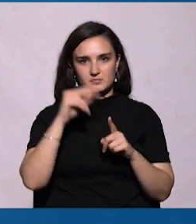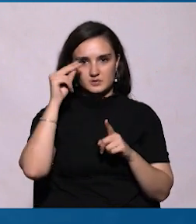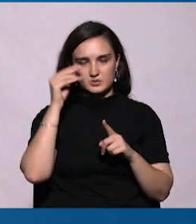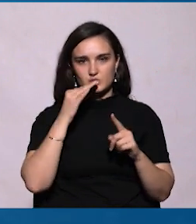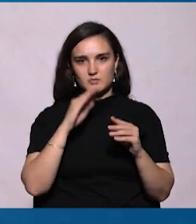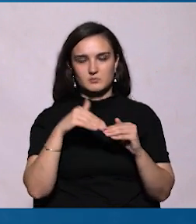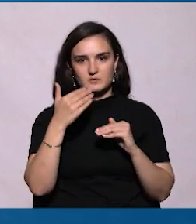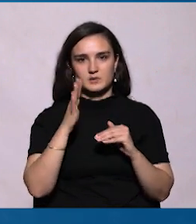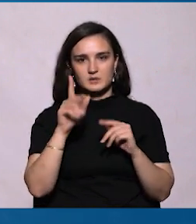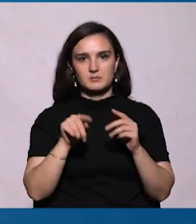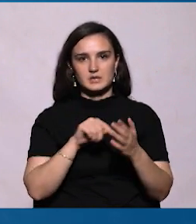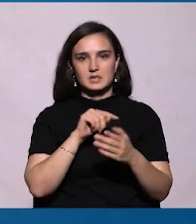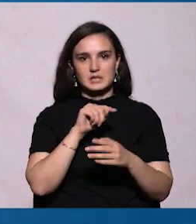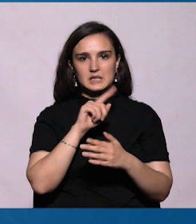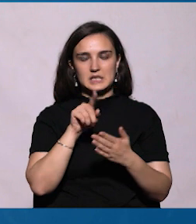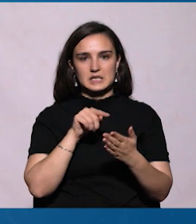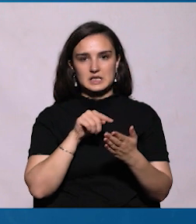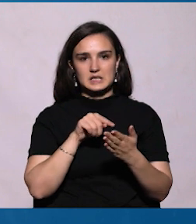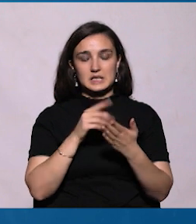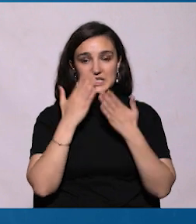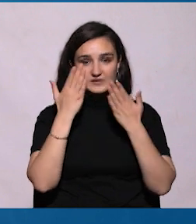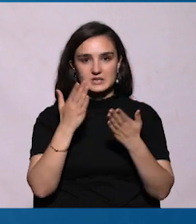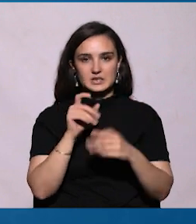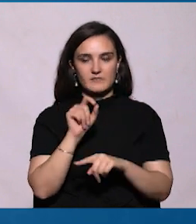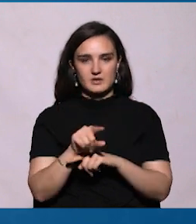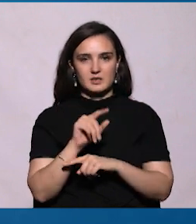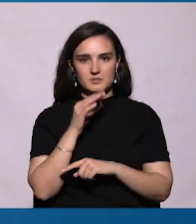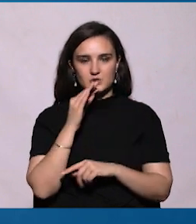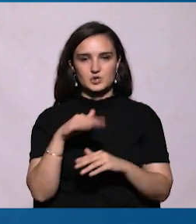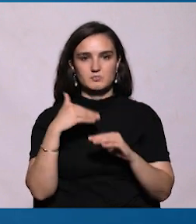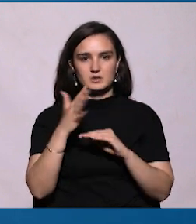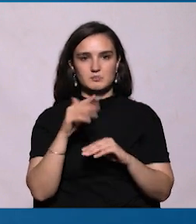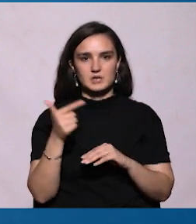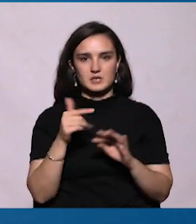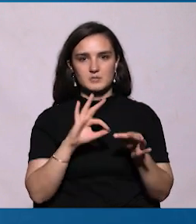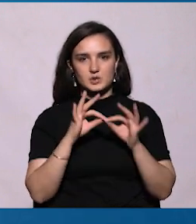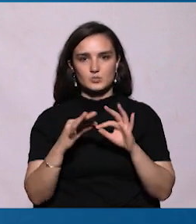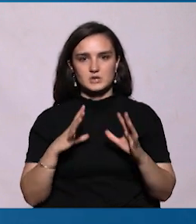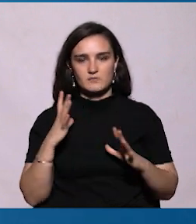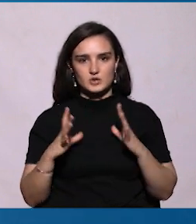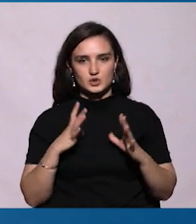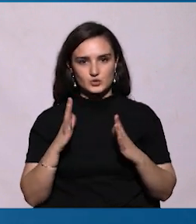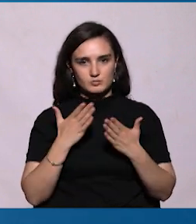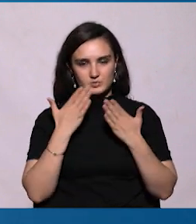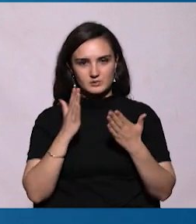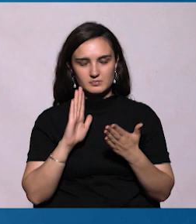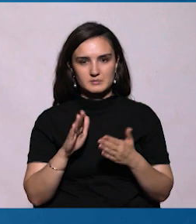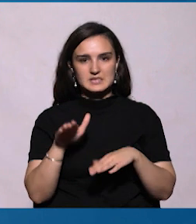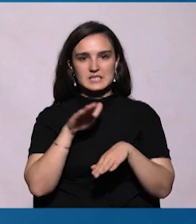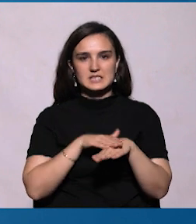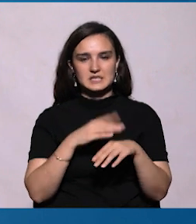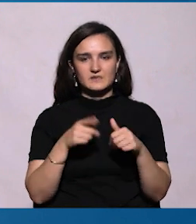კი გვექნება კითხვითი დავალება ბიზნესზე. ამის შემდეგ გვექნება გრამატიკული სავარჯიშოები ზეცართავის